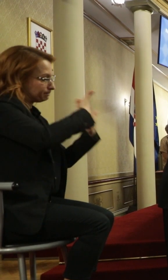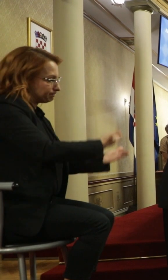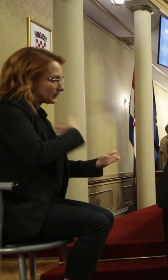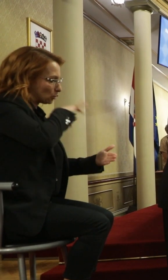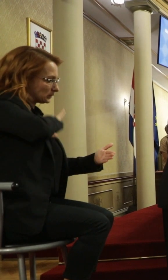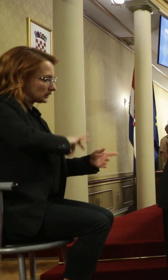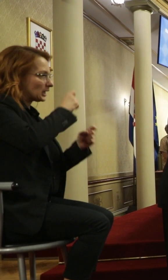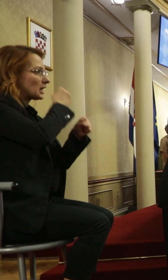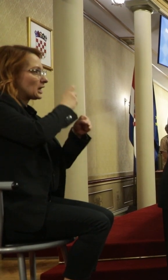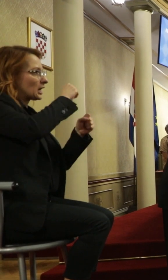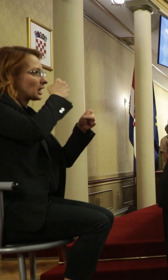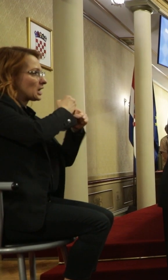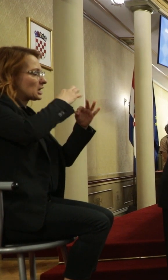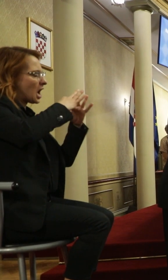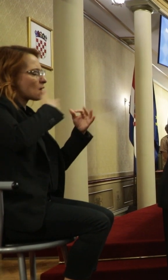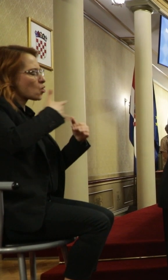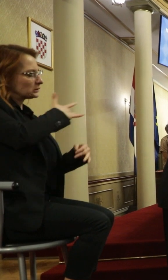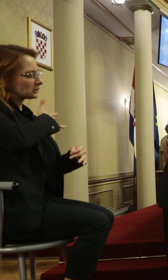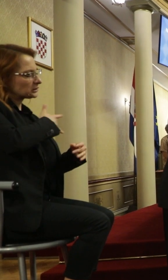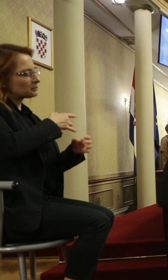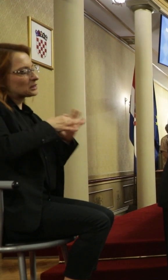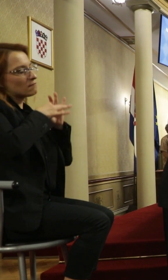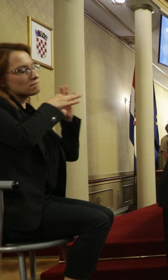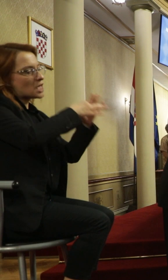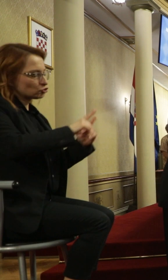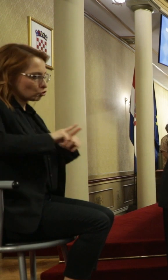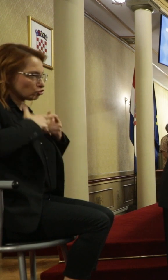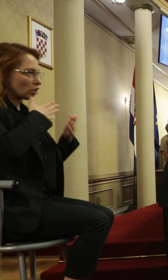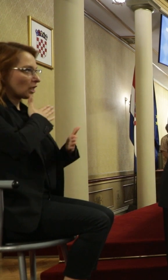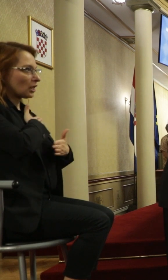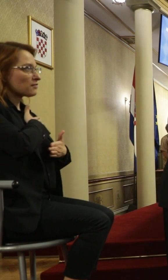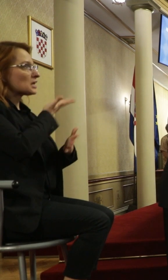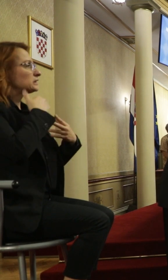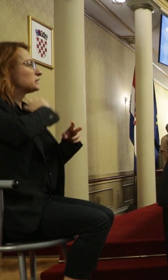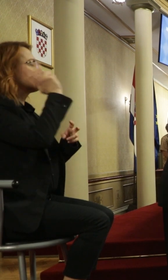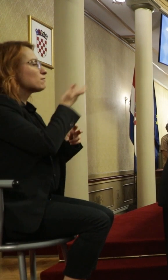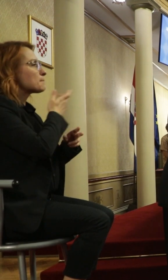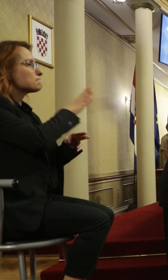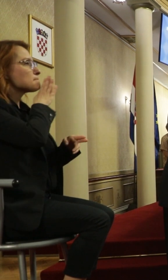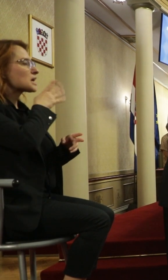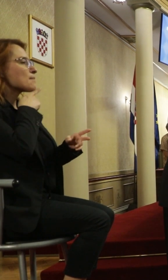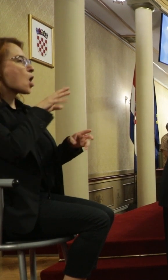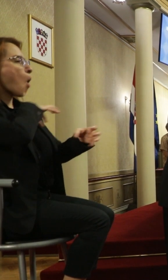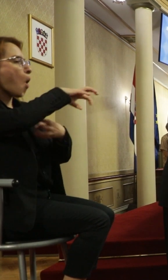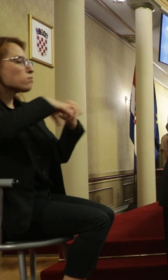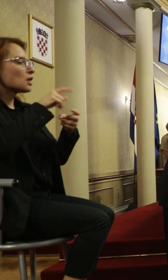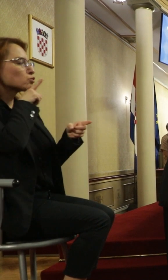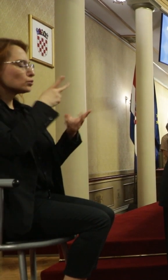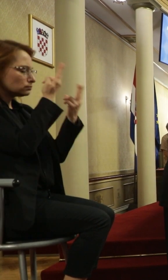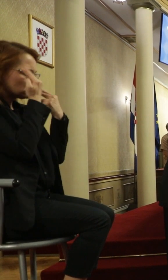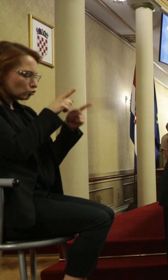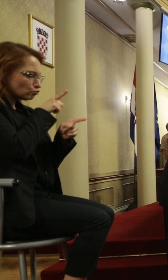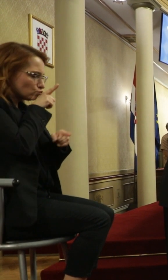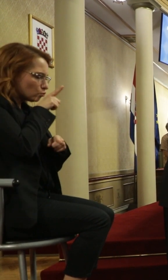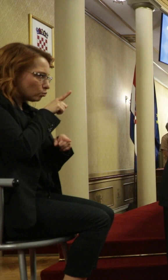će u mom srcu živjeti vječno. Svim majkama i obiteljima koje su pognute glave i šutke prošle kroz možda